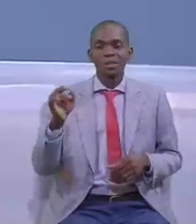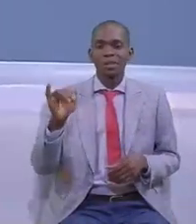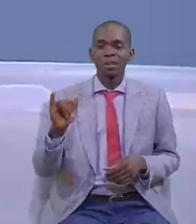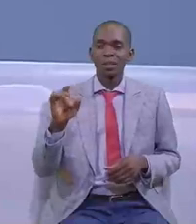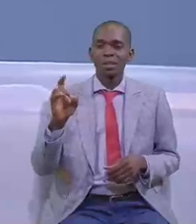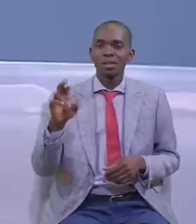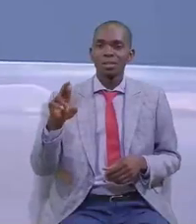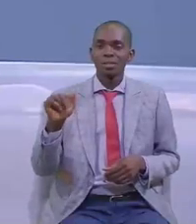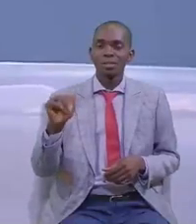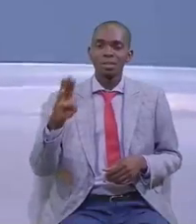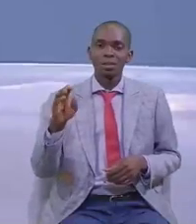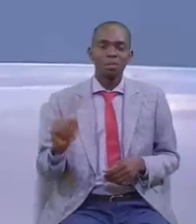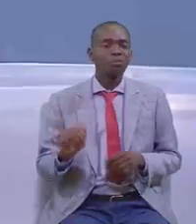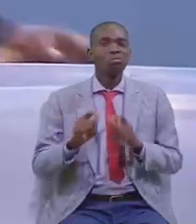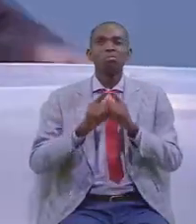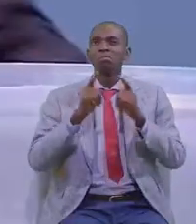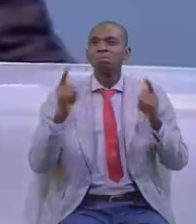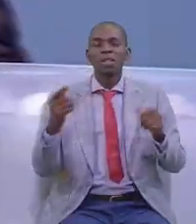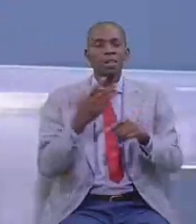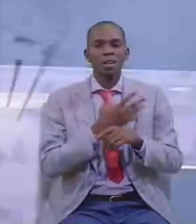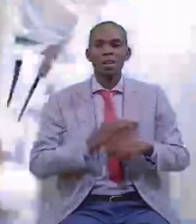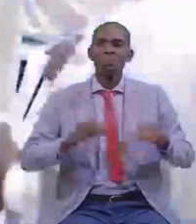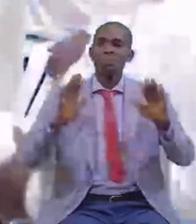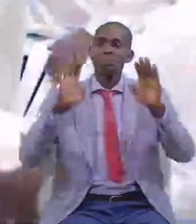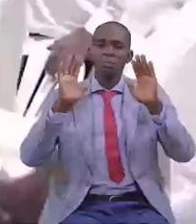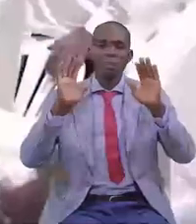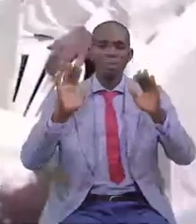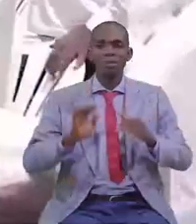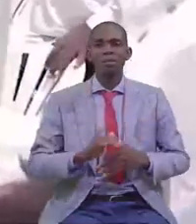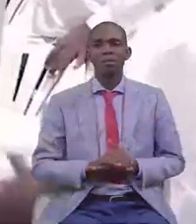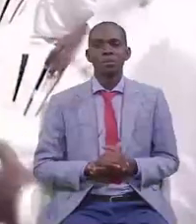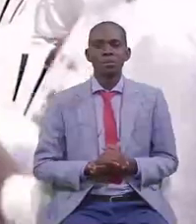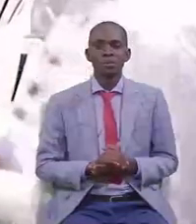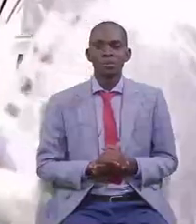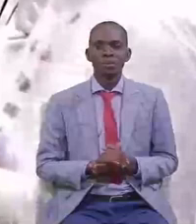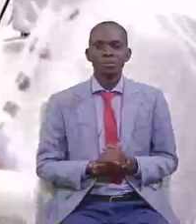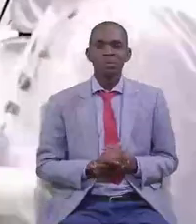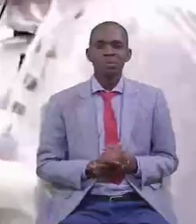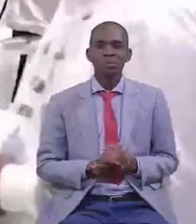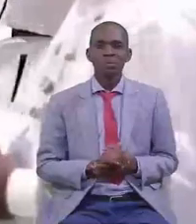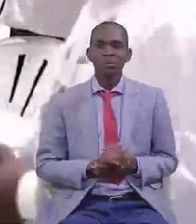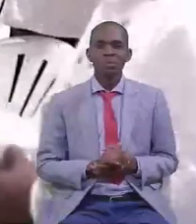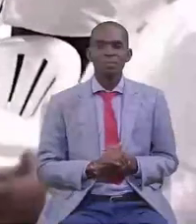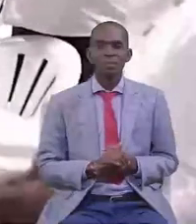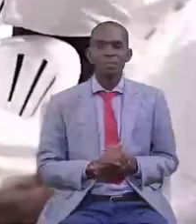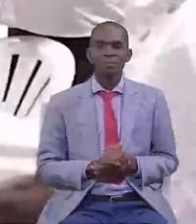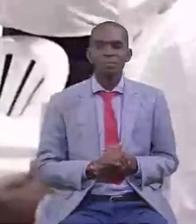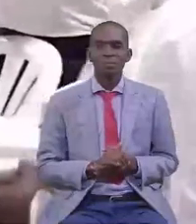Que ce soit pour la croisade, que ce soit pour la conférence des ministres, les gens de Hydrada sont très merveilleux.